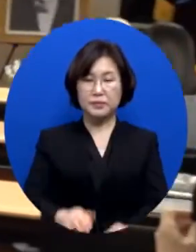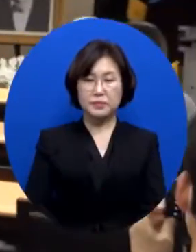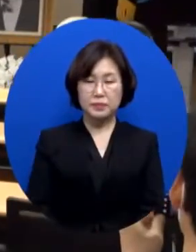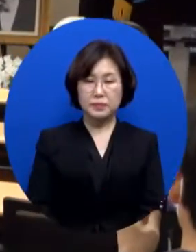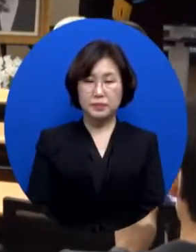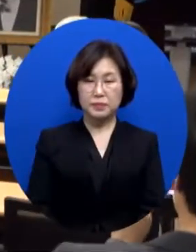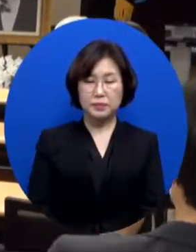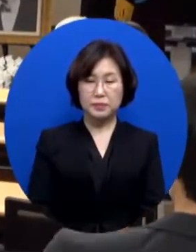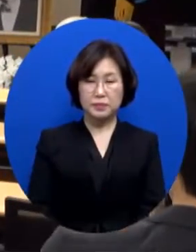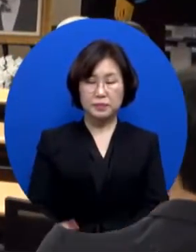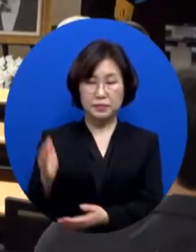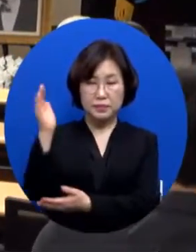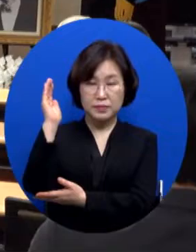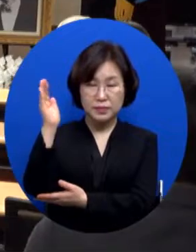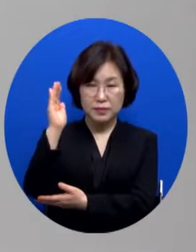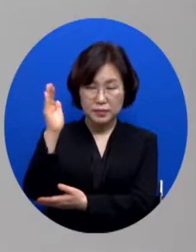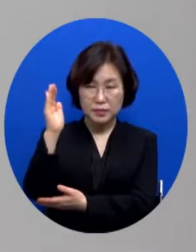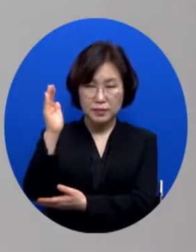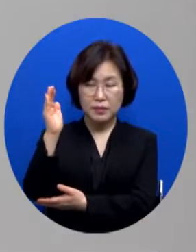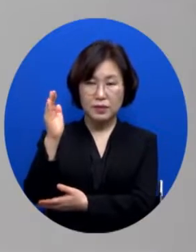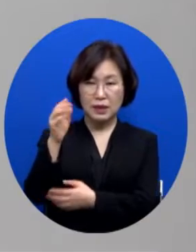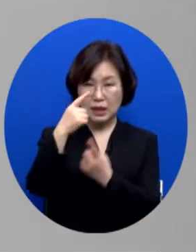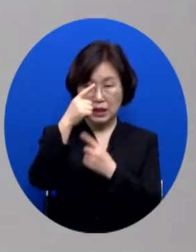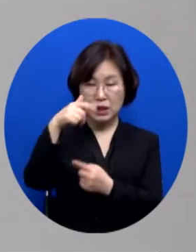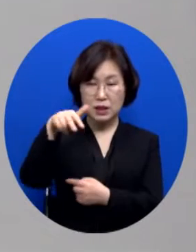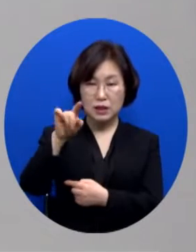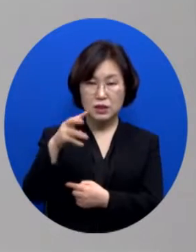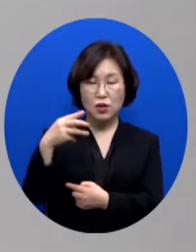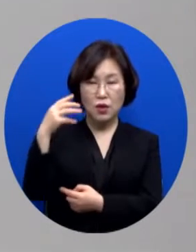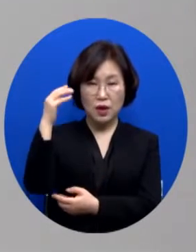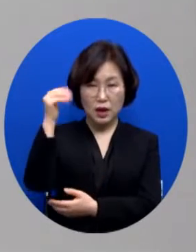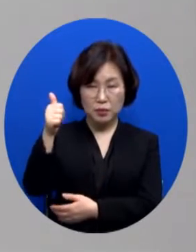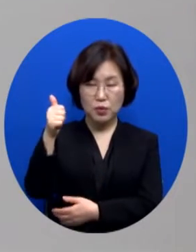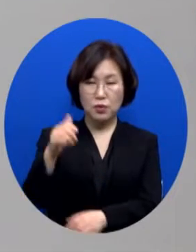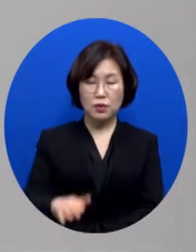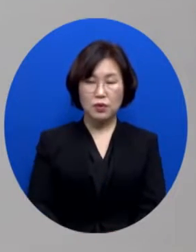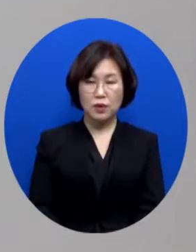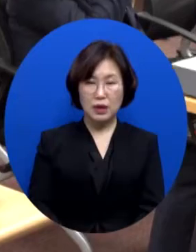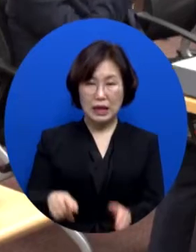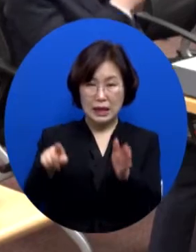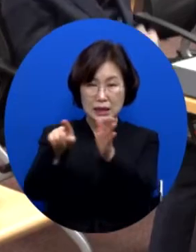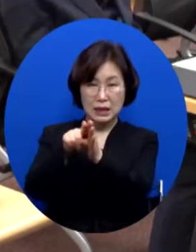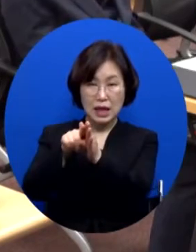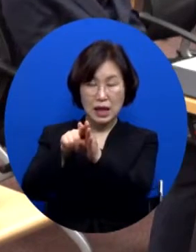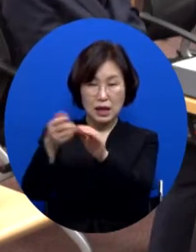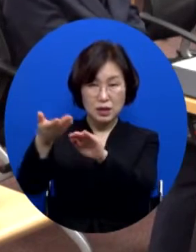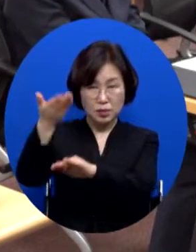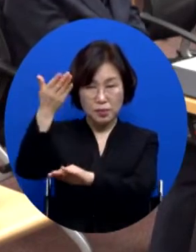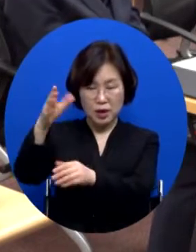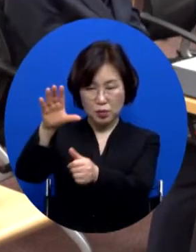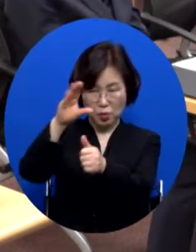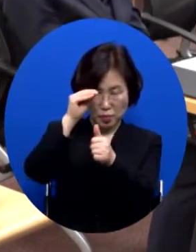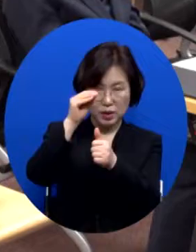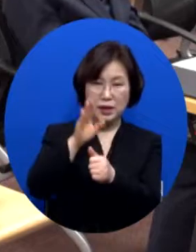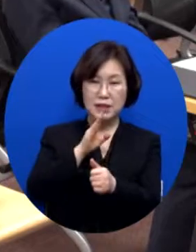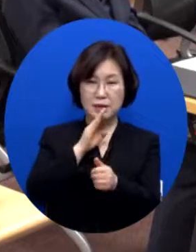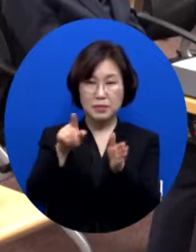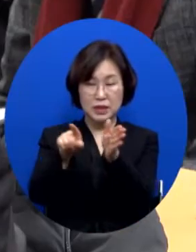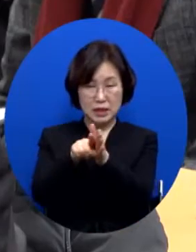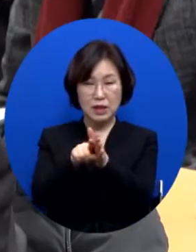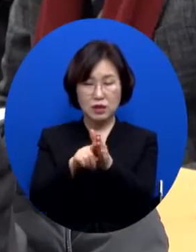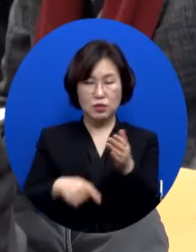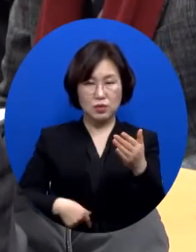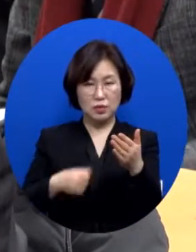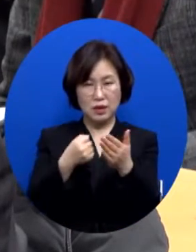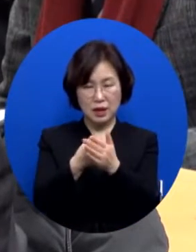예배에서 말씀을 전한 기독교 대한 감리회 이철 강독 회장은 신앙의 선배들을 본 받아 참 신앙인으로서 결단이